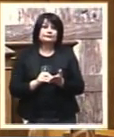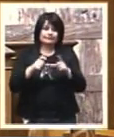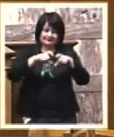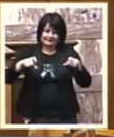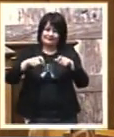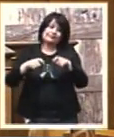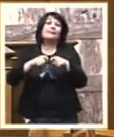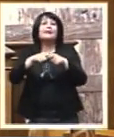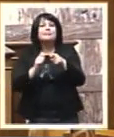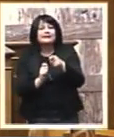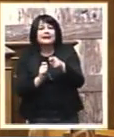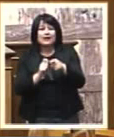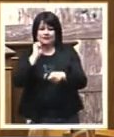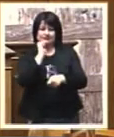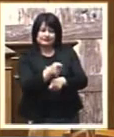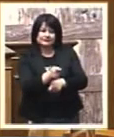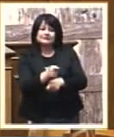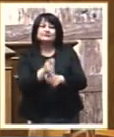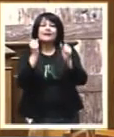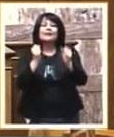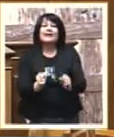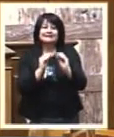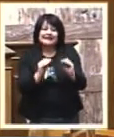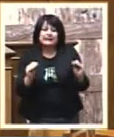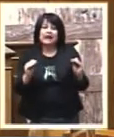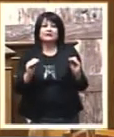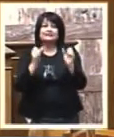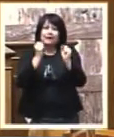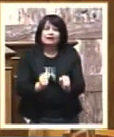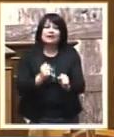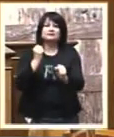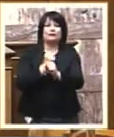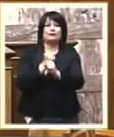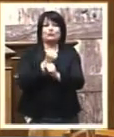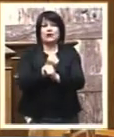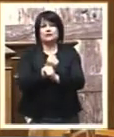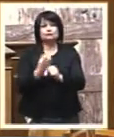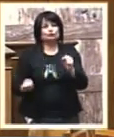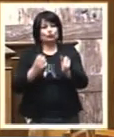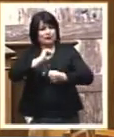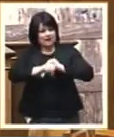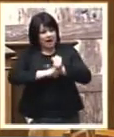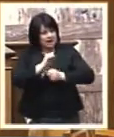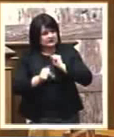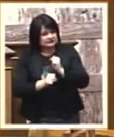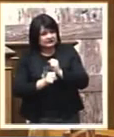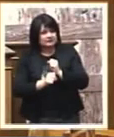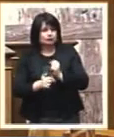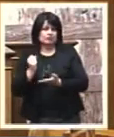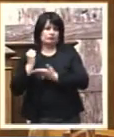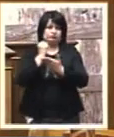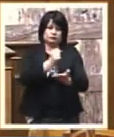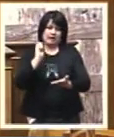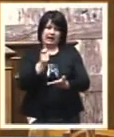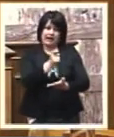για κατάρτιση και για θέσεις εργασίας, τόσο με επιχορηγήσεις για καινοτόμες δράσεις, όσο βεβαίως και για στήριξη